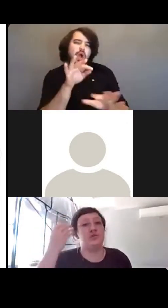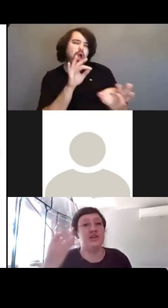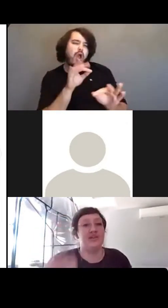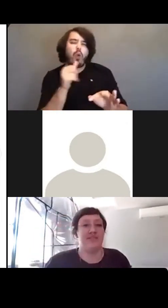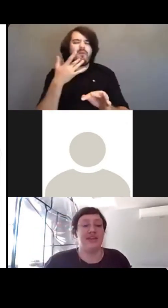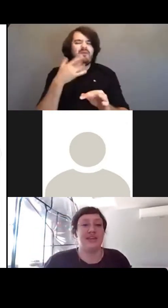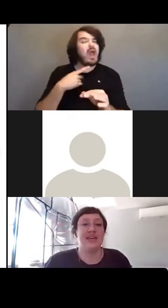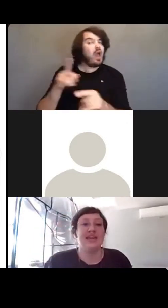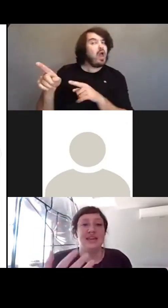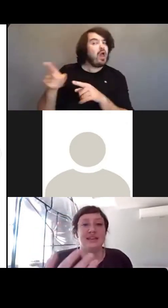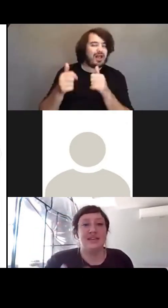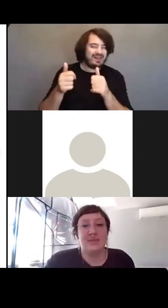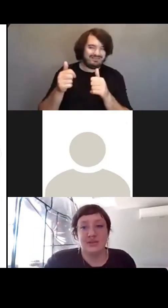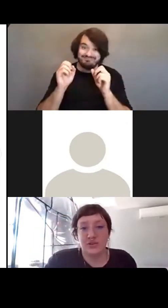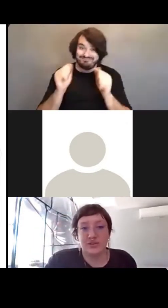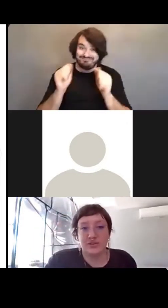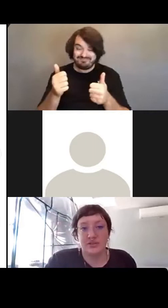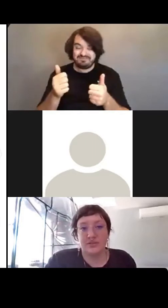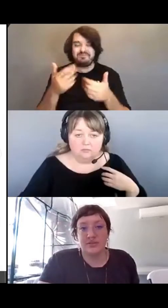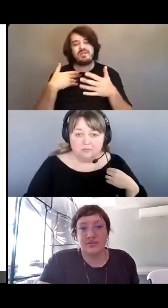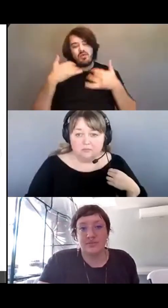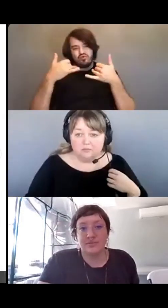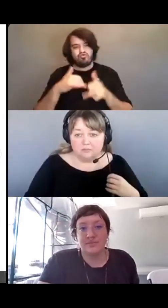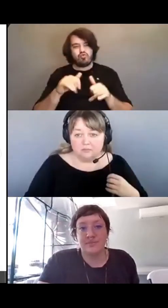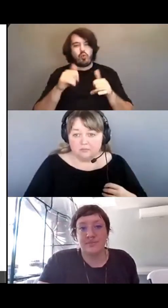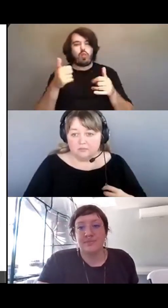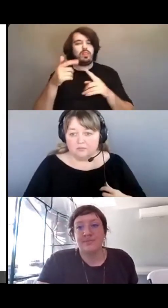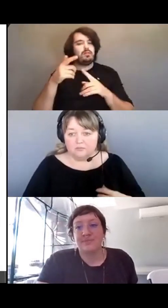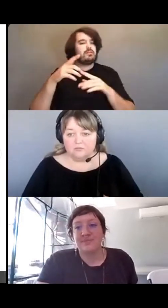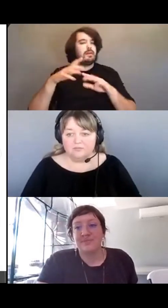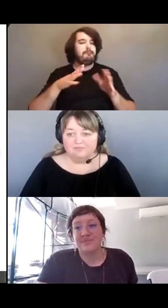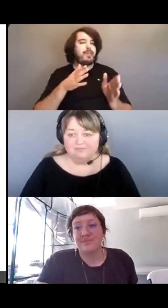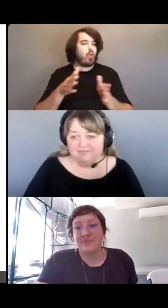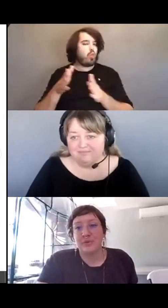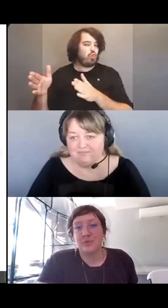vais poursuivre avec des méthodes.